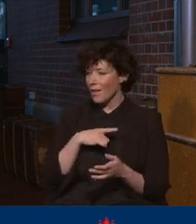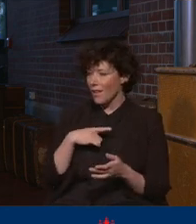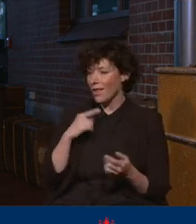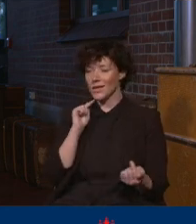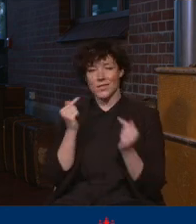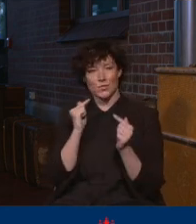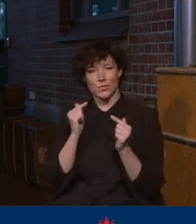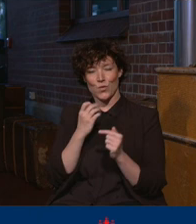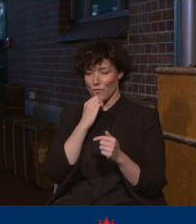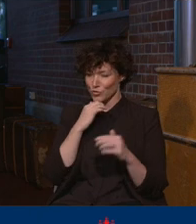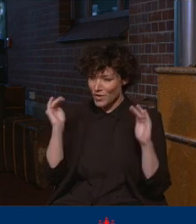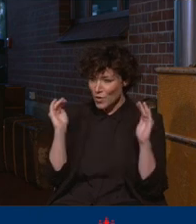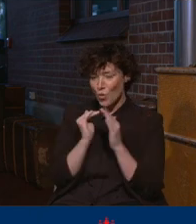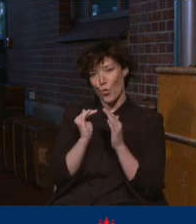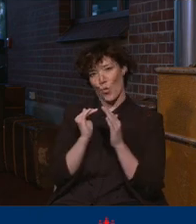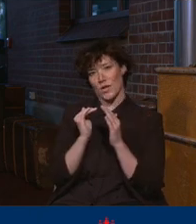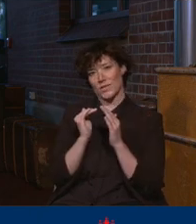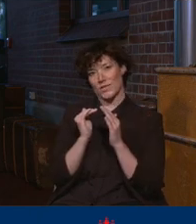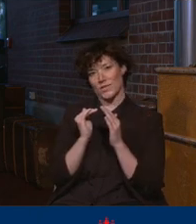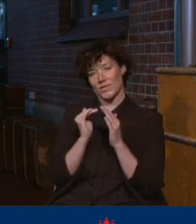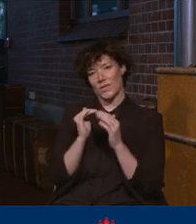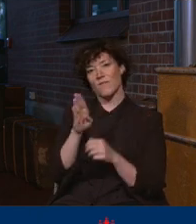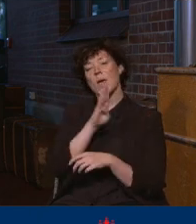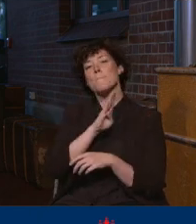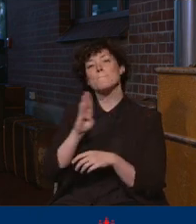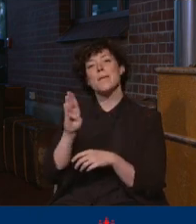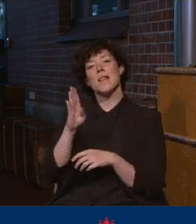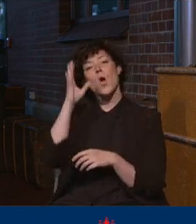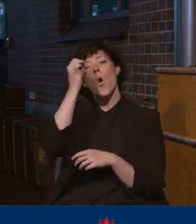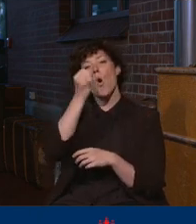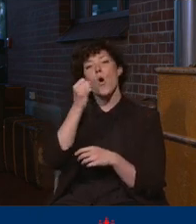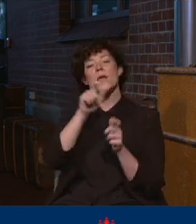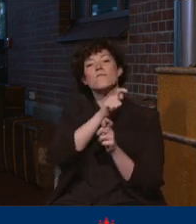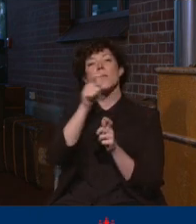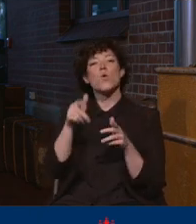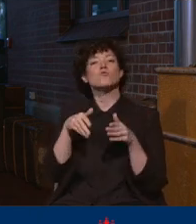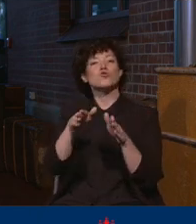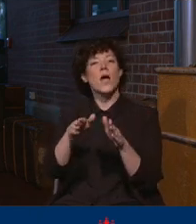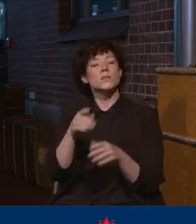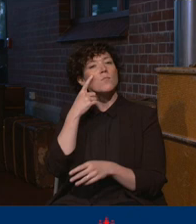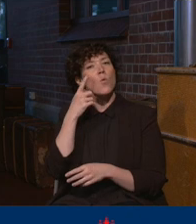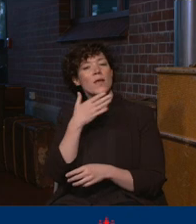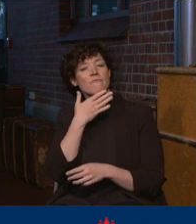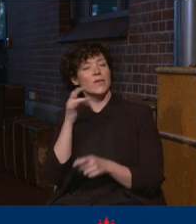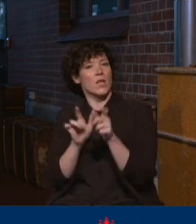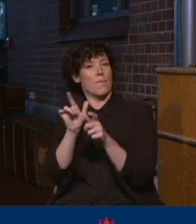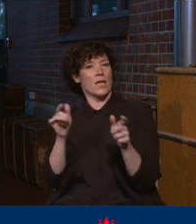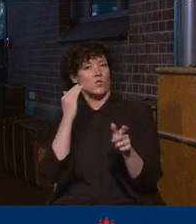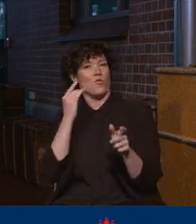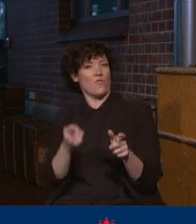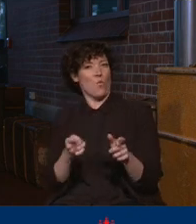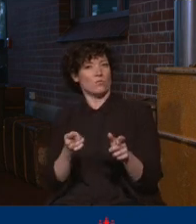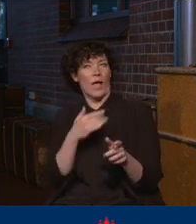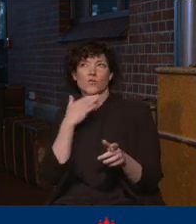kurz zu machen am bild an der billhorner brückenstraße wohnen derzeit ja auch viele menschen also viele vielleicht